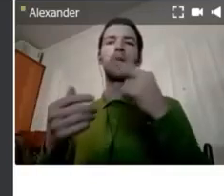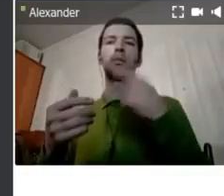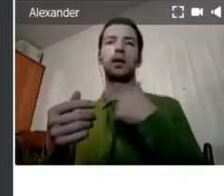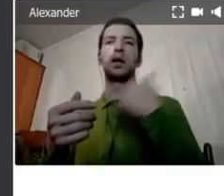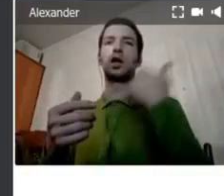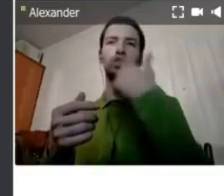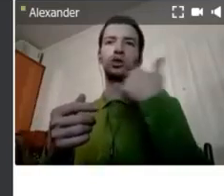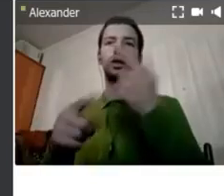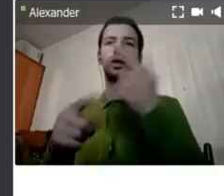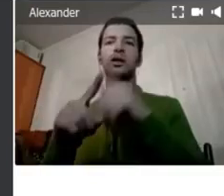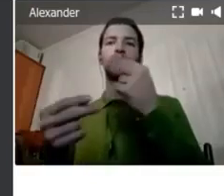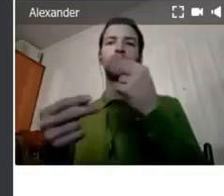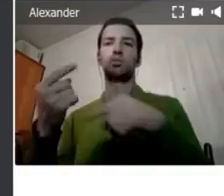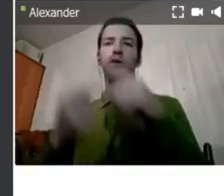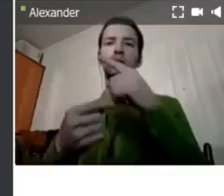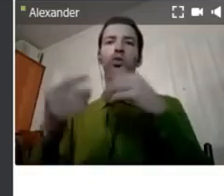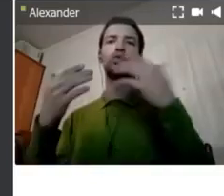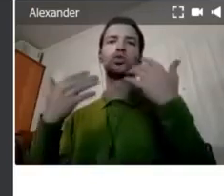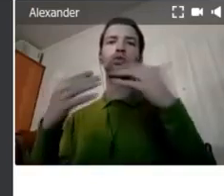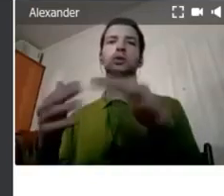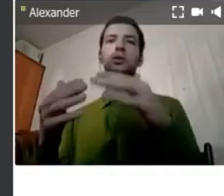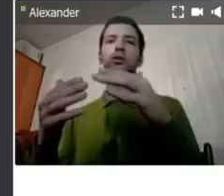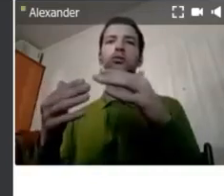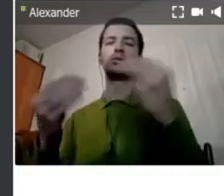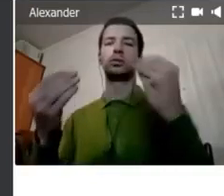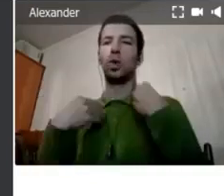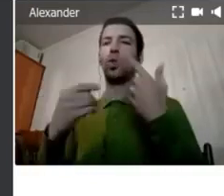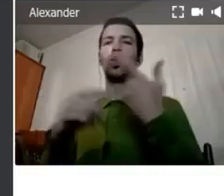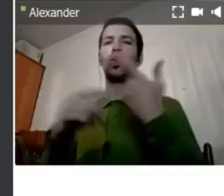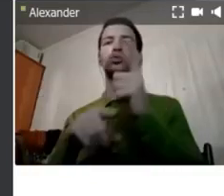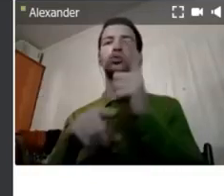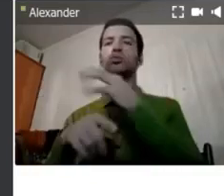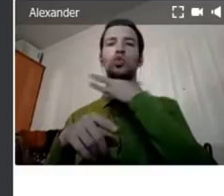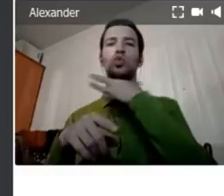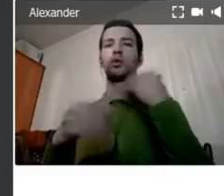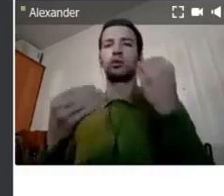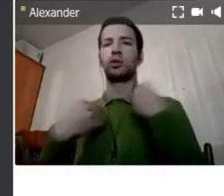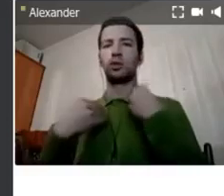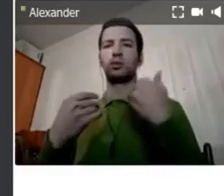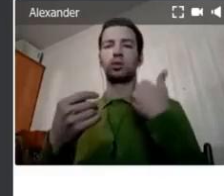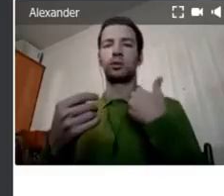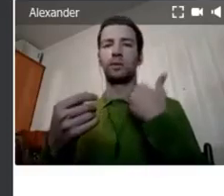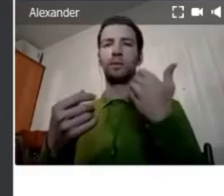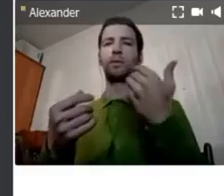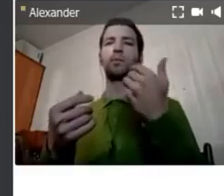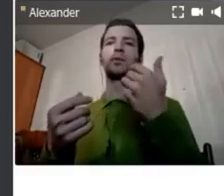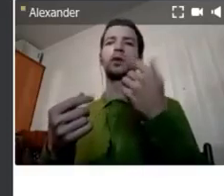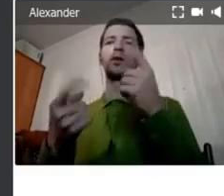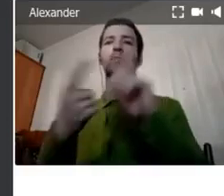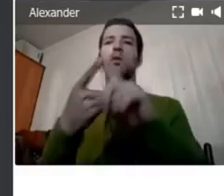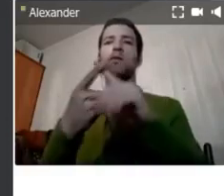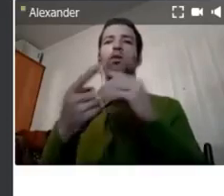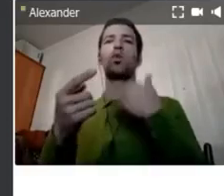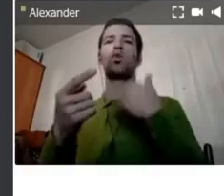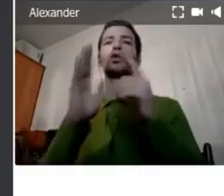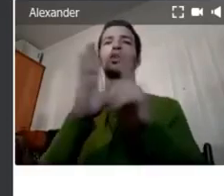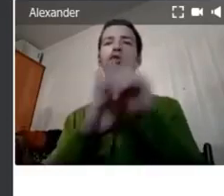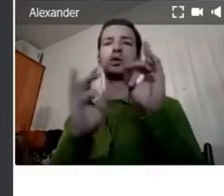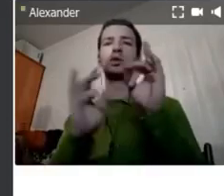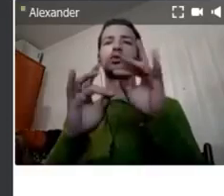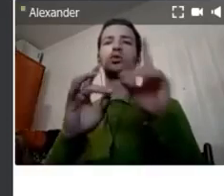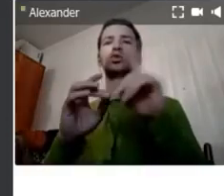магазин золота в первую очередь. Что это значит? Это значит, что любой клиент онлайн может зайти на